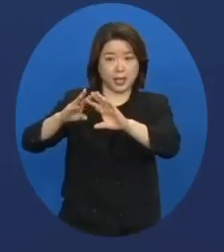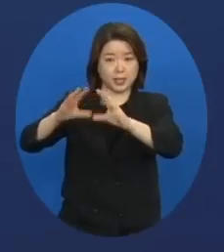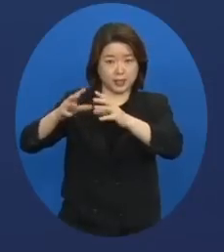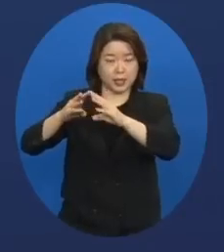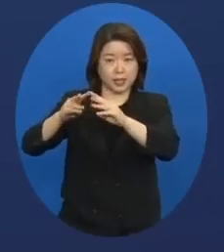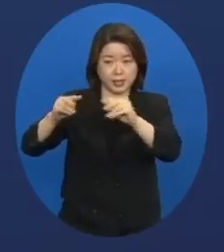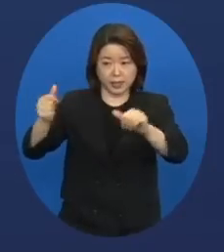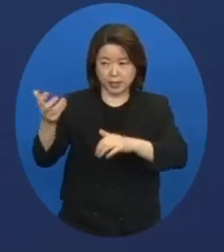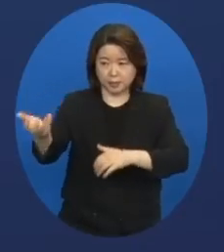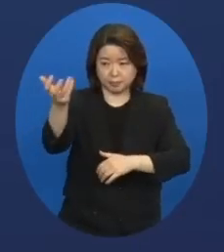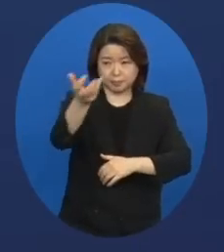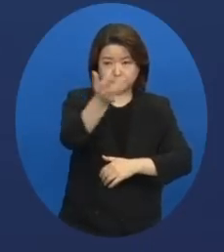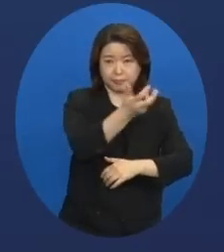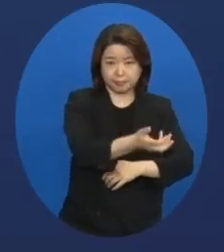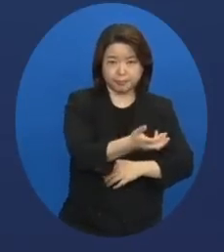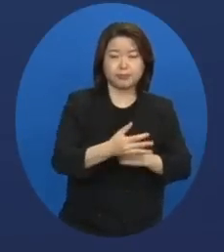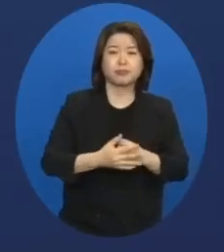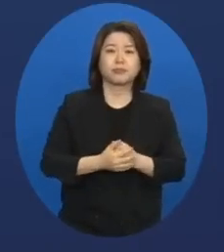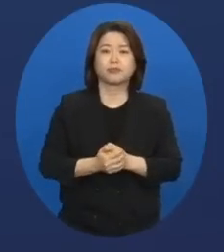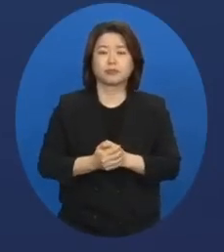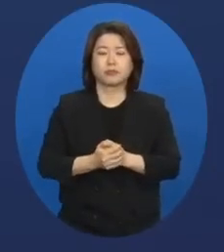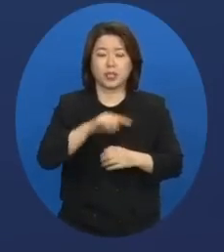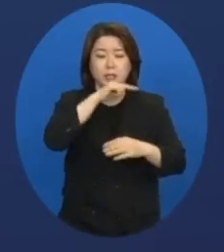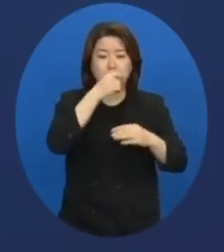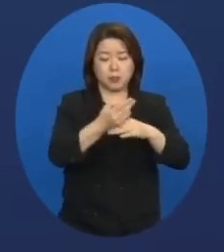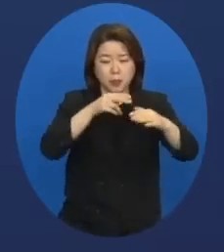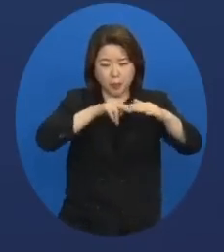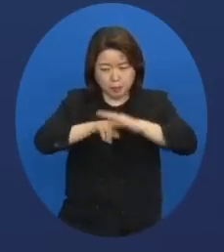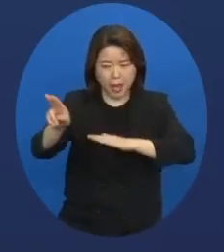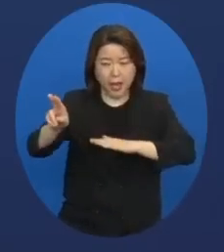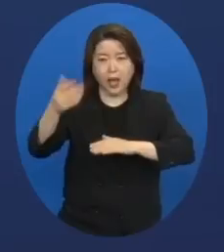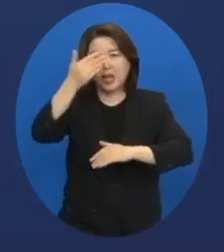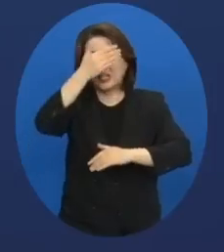이국 땅을 돌고 그리고 탈북한 청소년들,